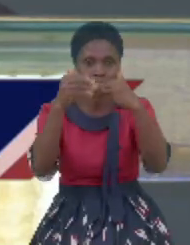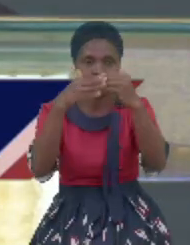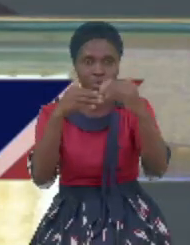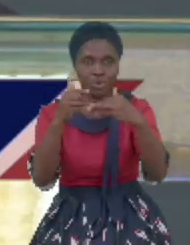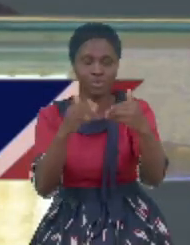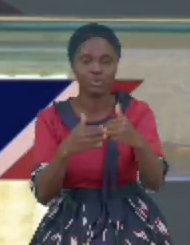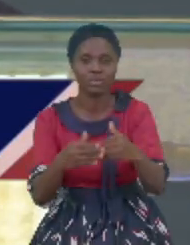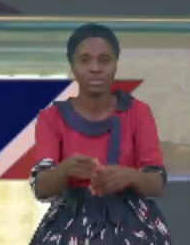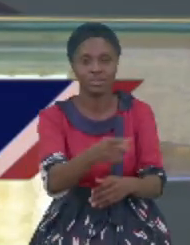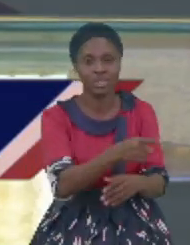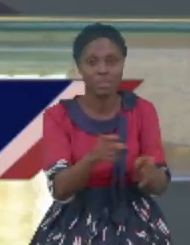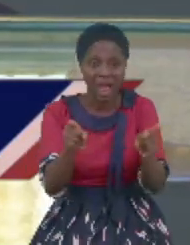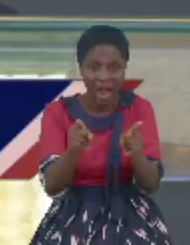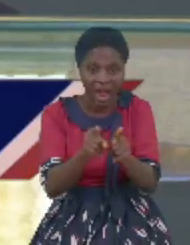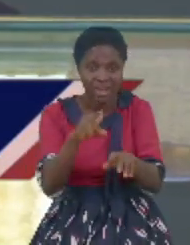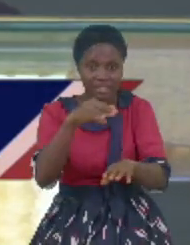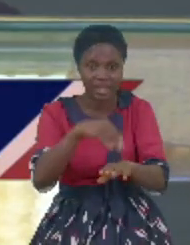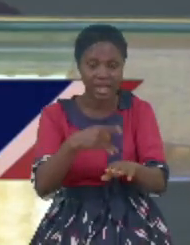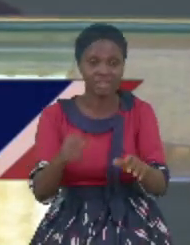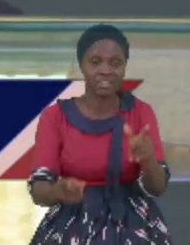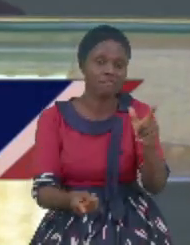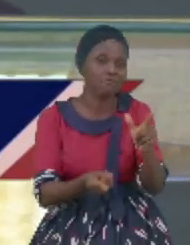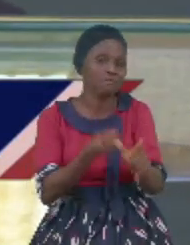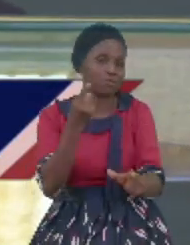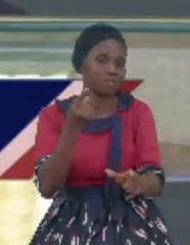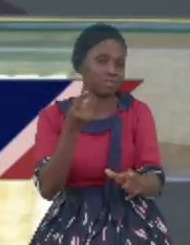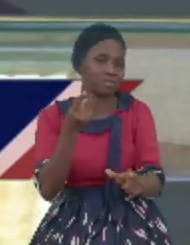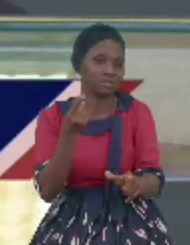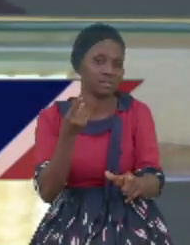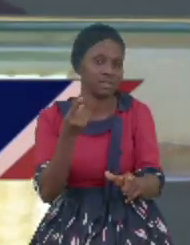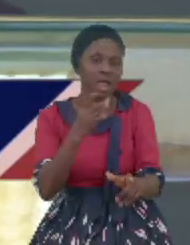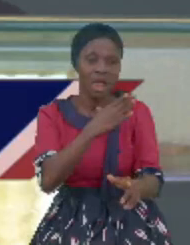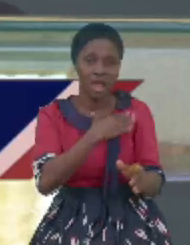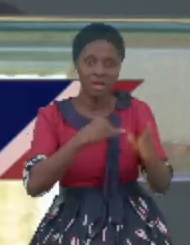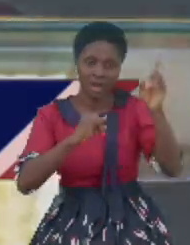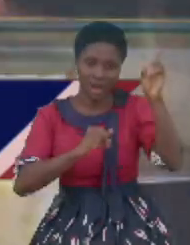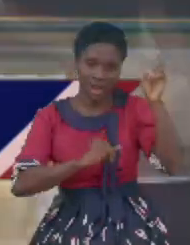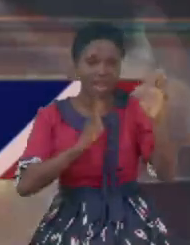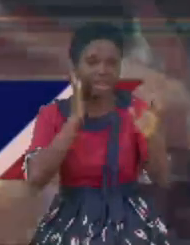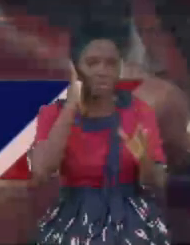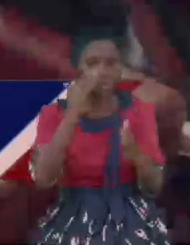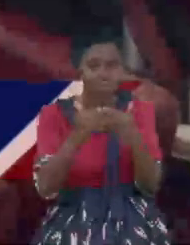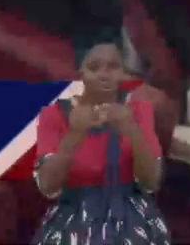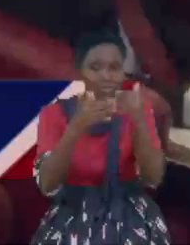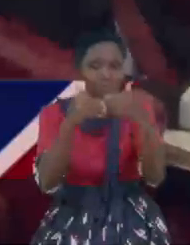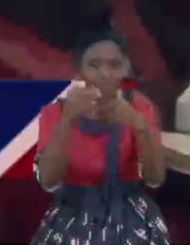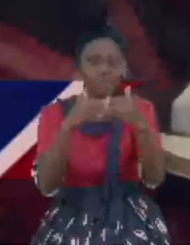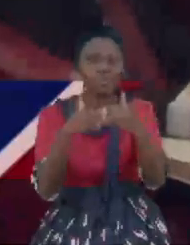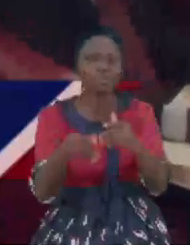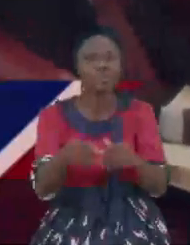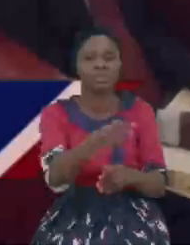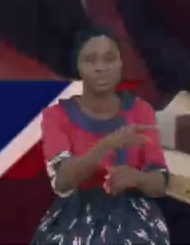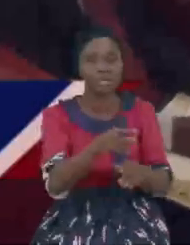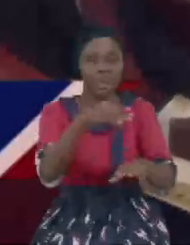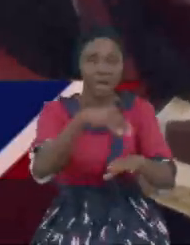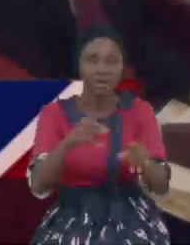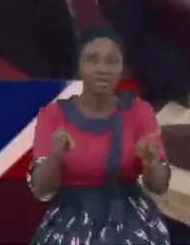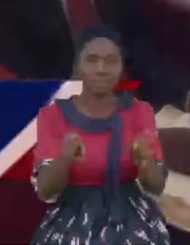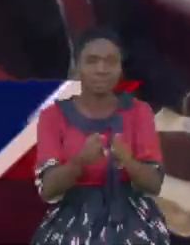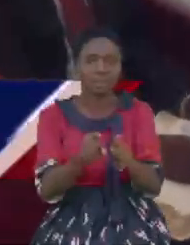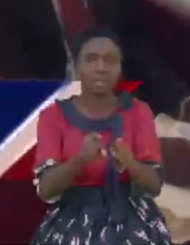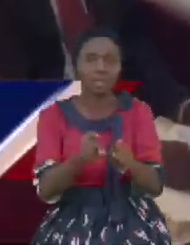rétablirai comme autrefois. Je les rétablirai comme autrefois. Comme ils étaient